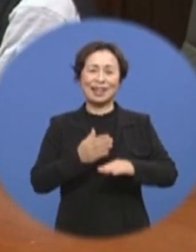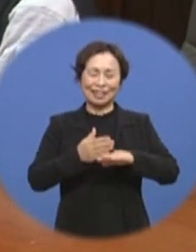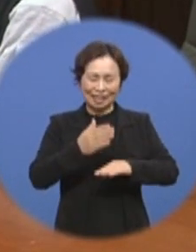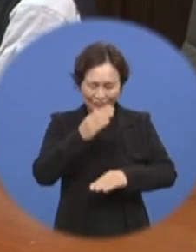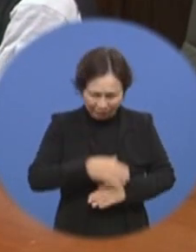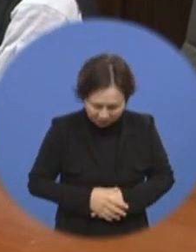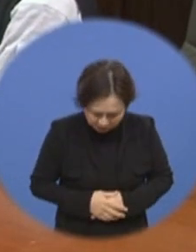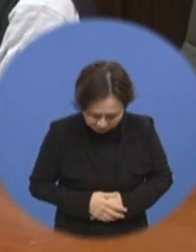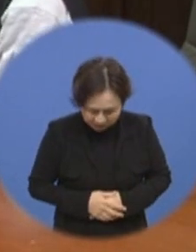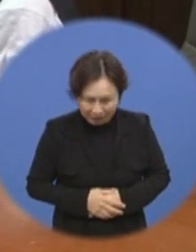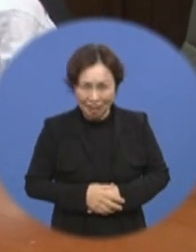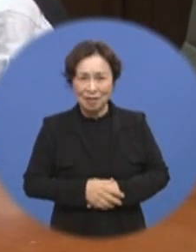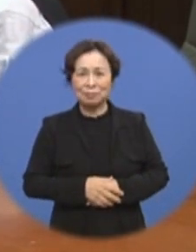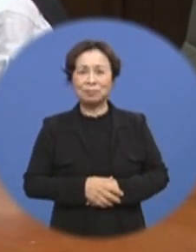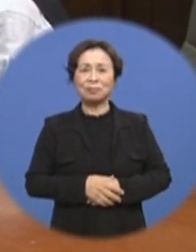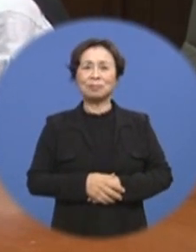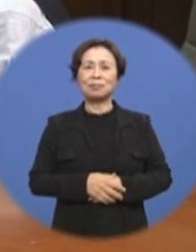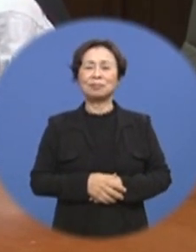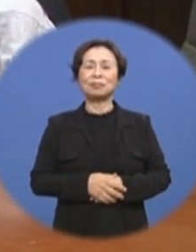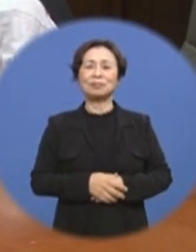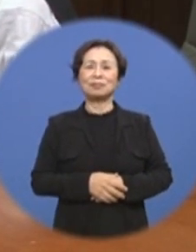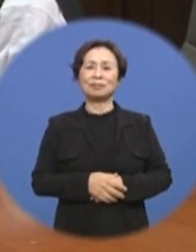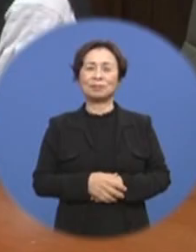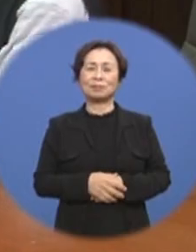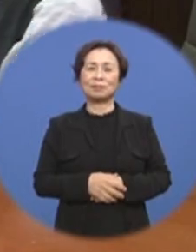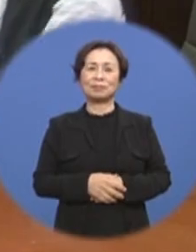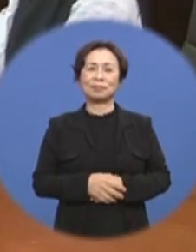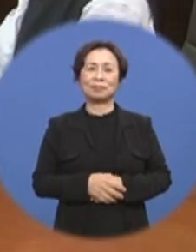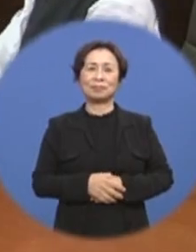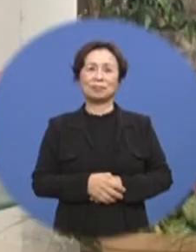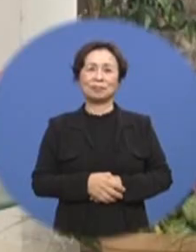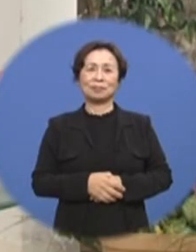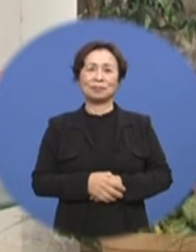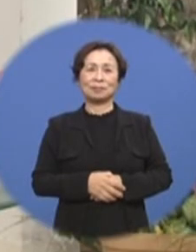ありがとうございましたどうもありがとうございました